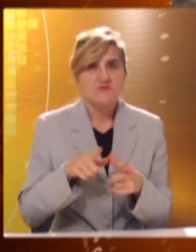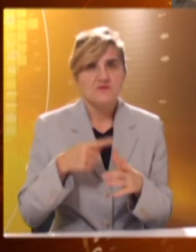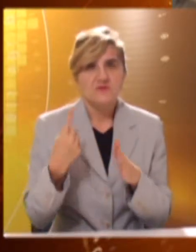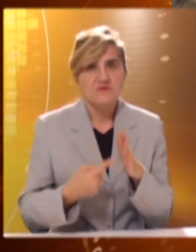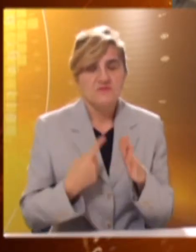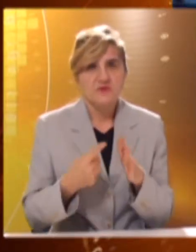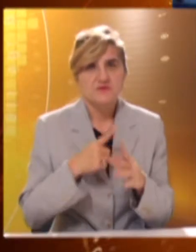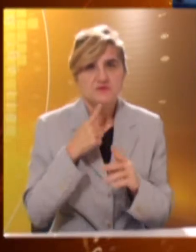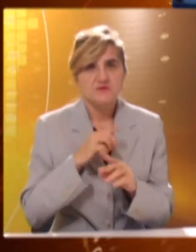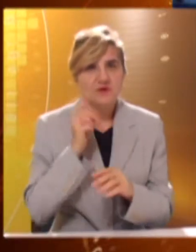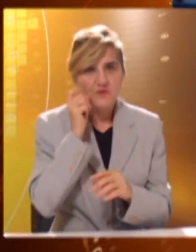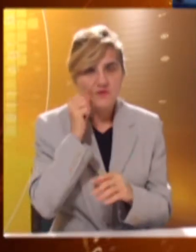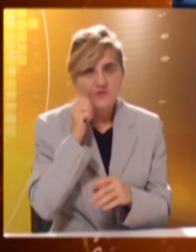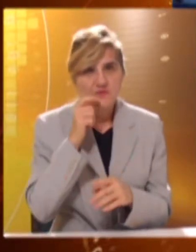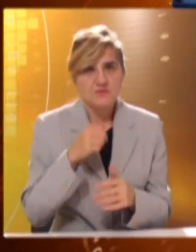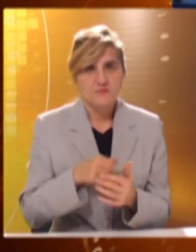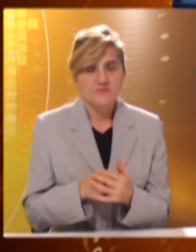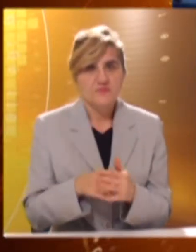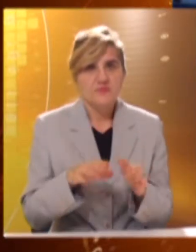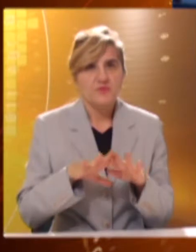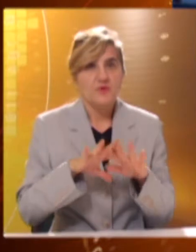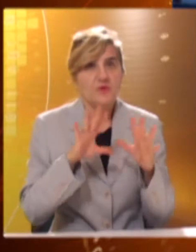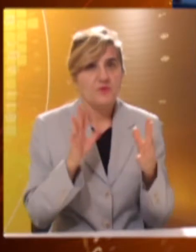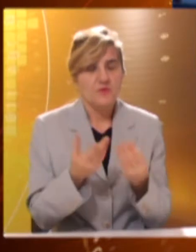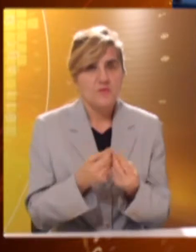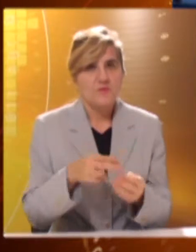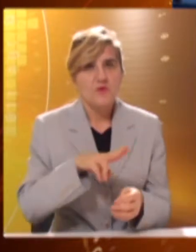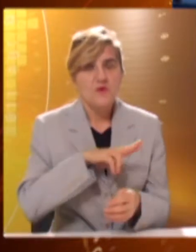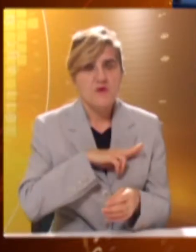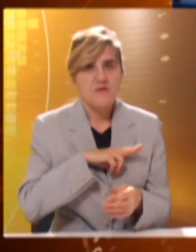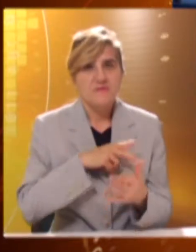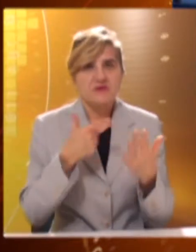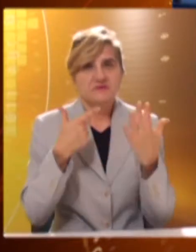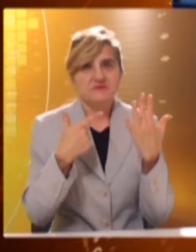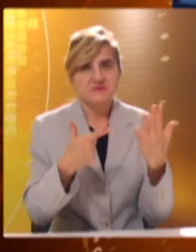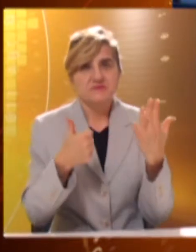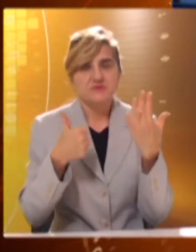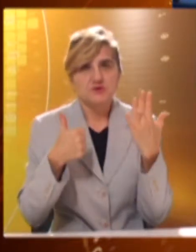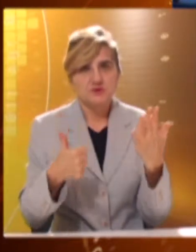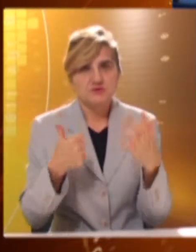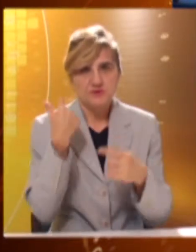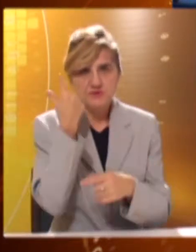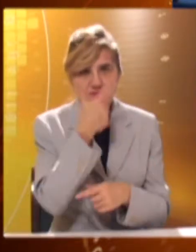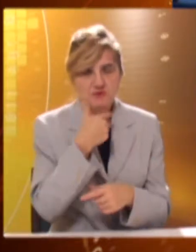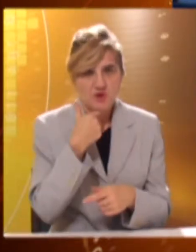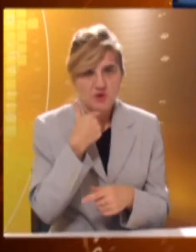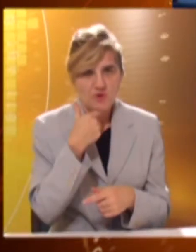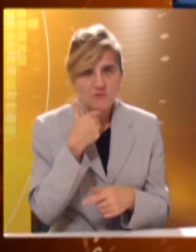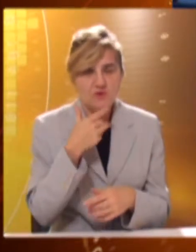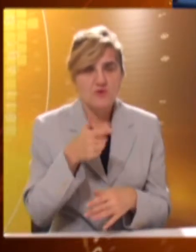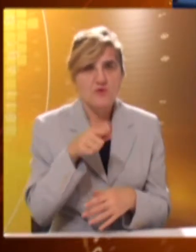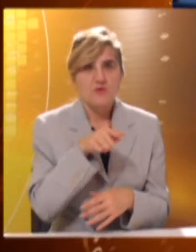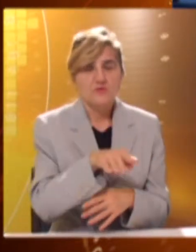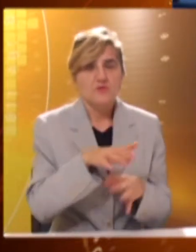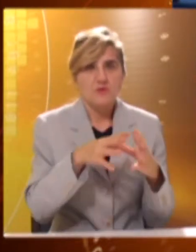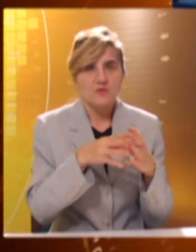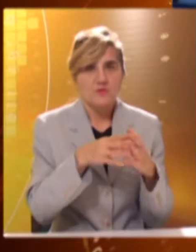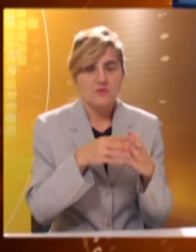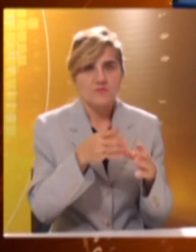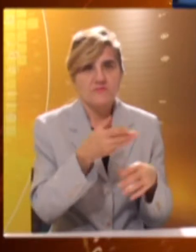mehanizacije i ljudstva. Ukupno ima 76 izvršilaca, od toga su 29 vozači kamiona i